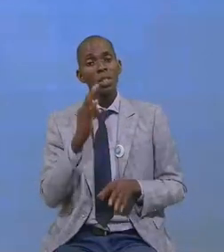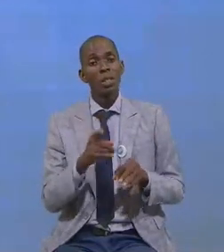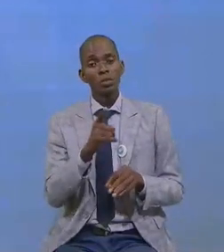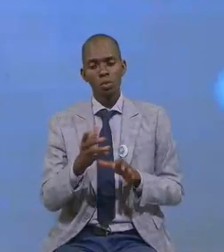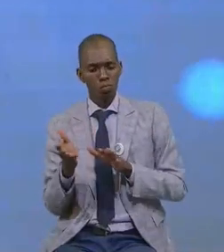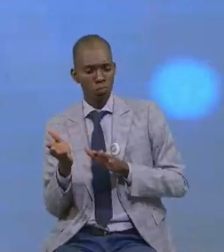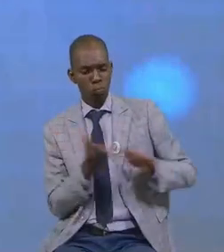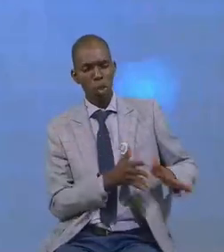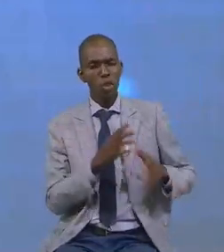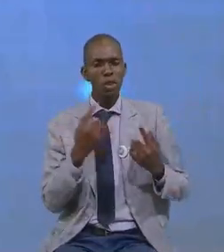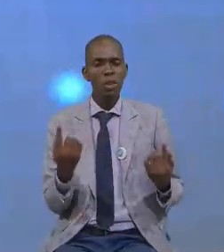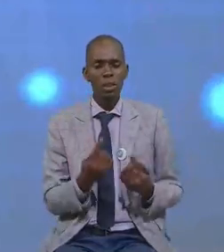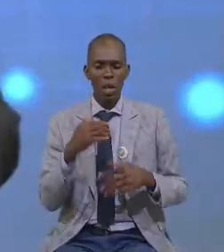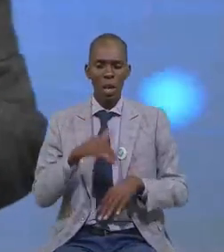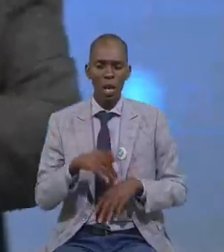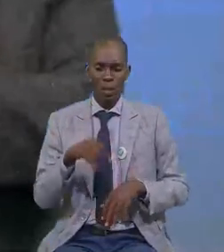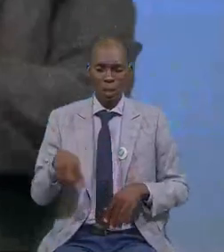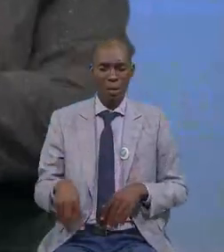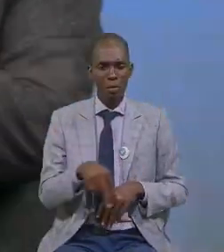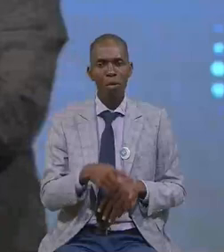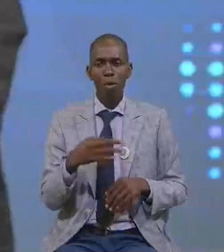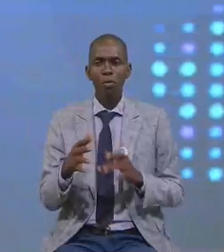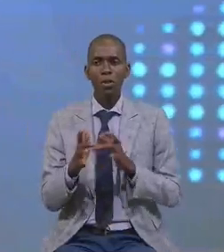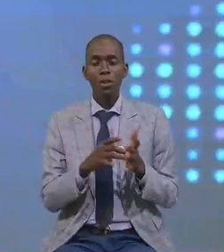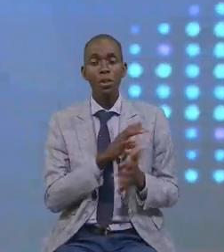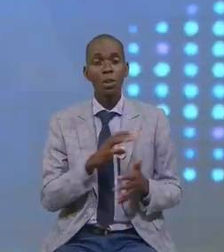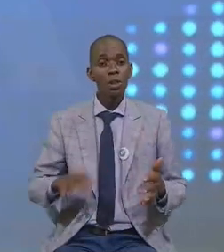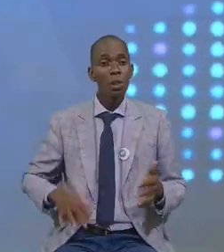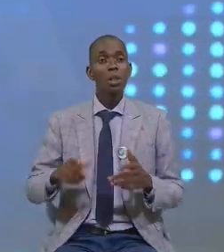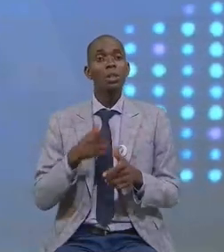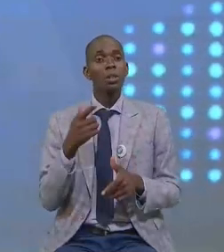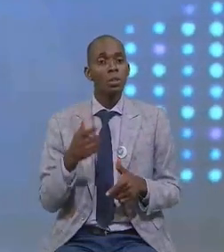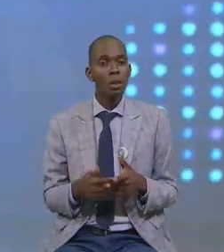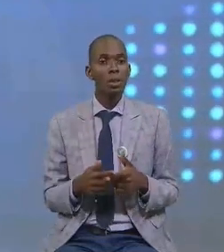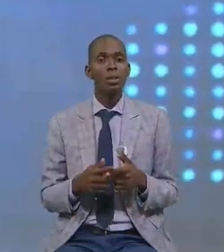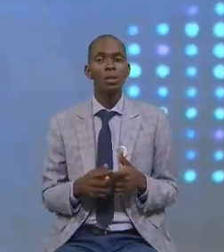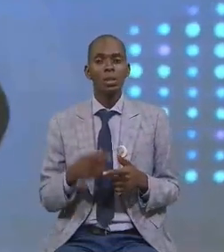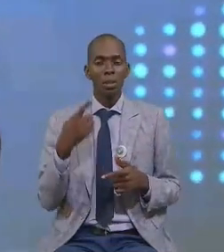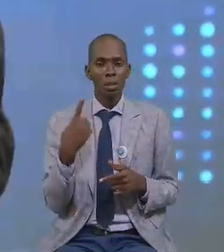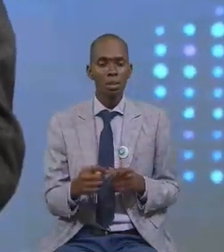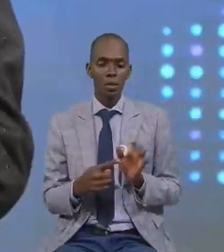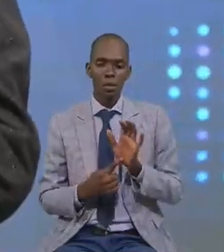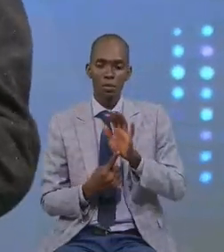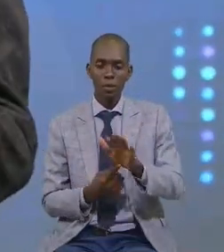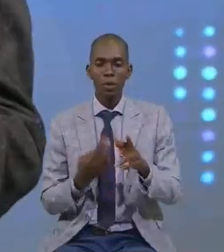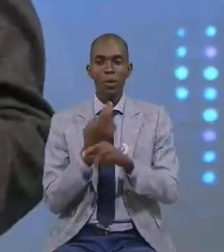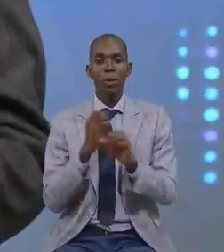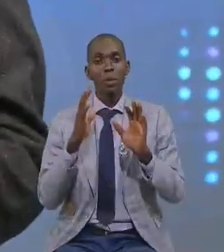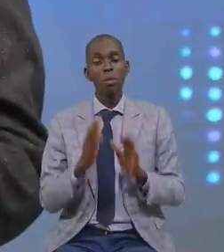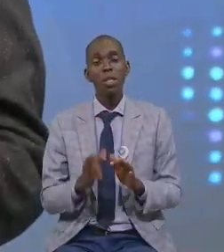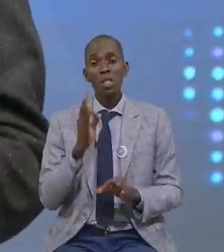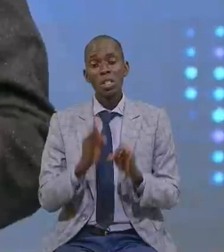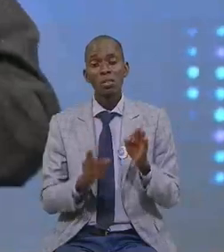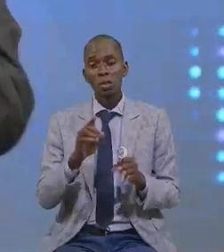si vous déposez vos péchés aux pieds du Seigneur Jésus-Christ, le Rédempteur révélé, si vous avez de la